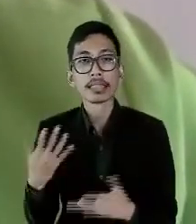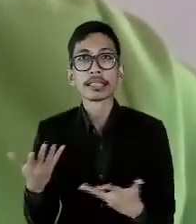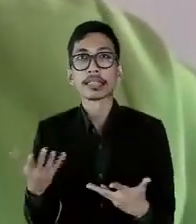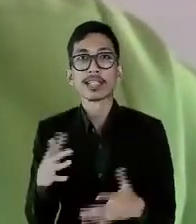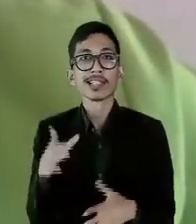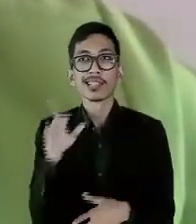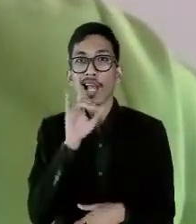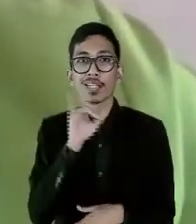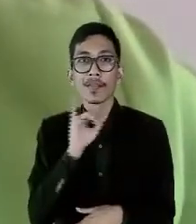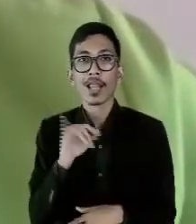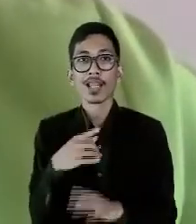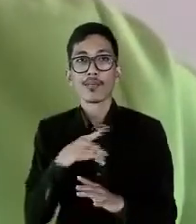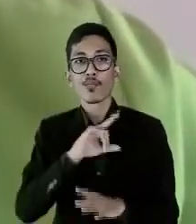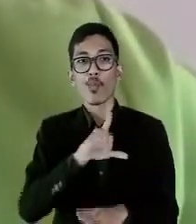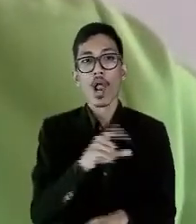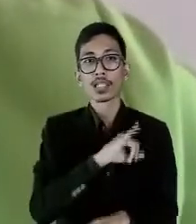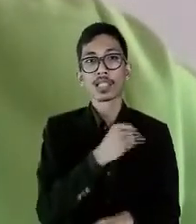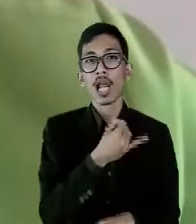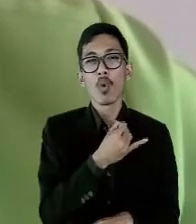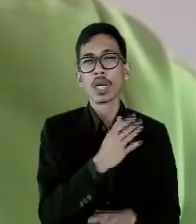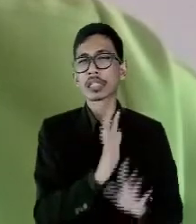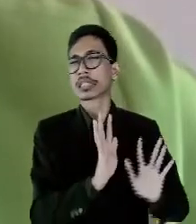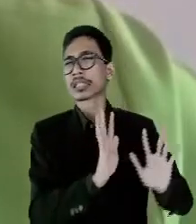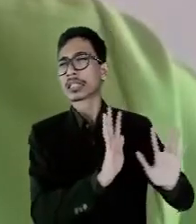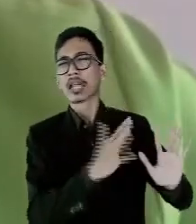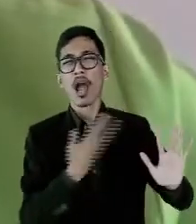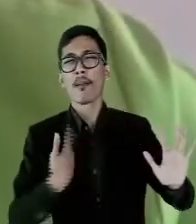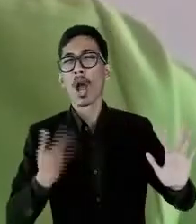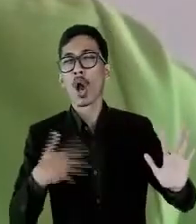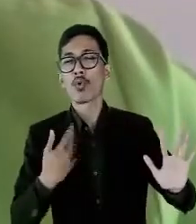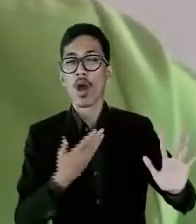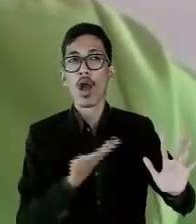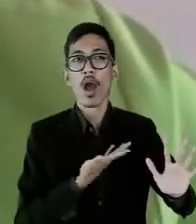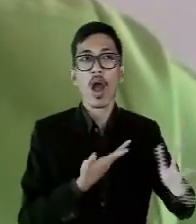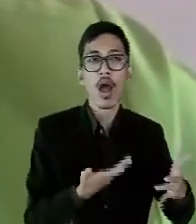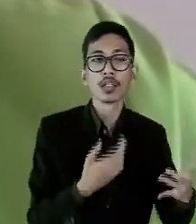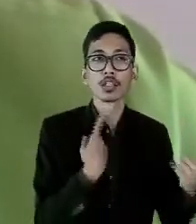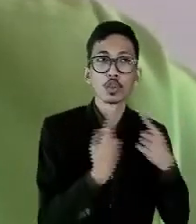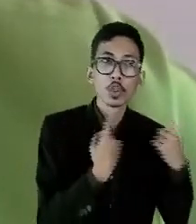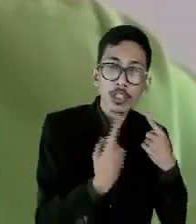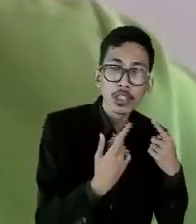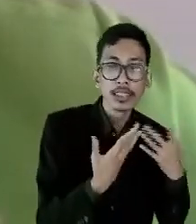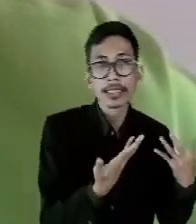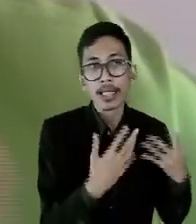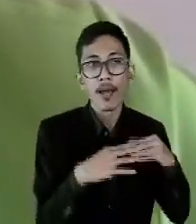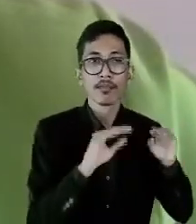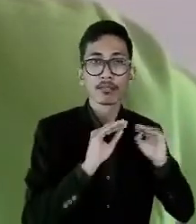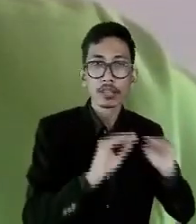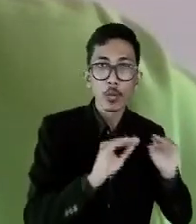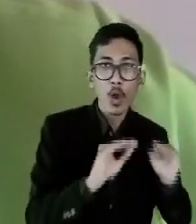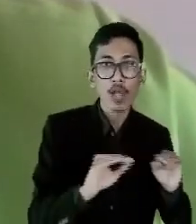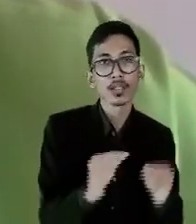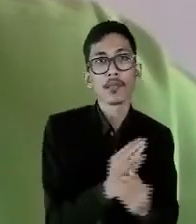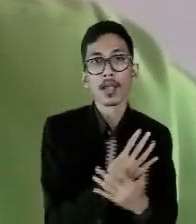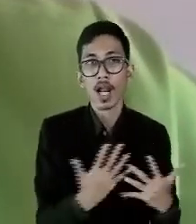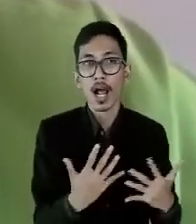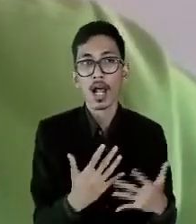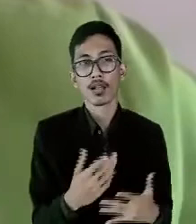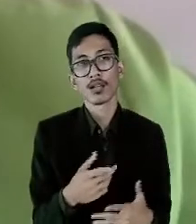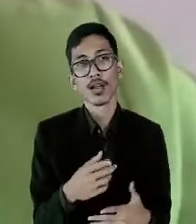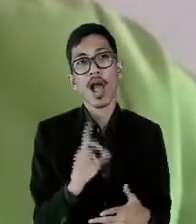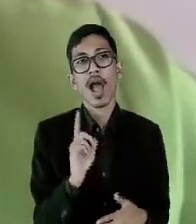kita melakukan suatu patroli dan juga edukasi kepada masyarakat dengan ada sanksi,